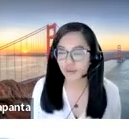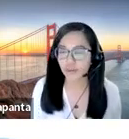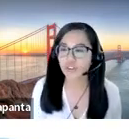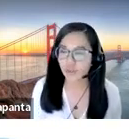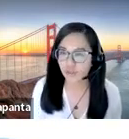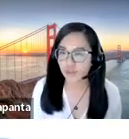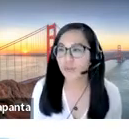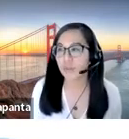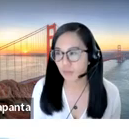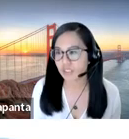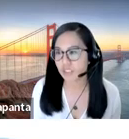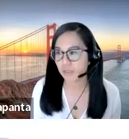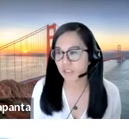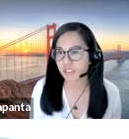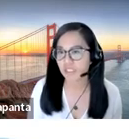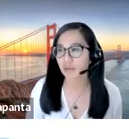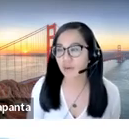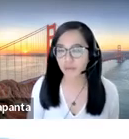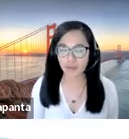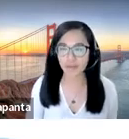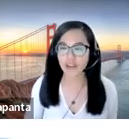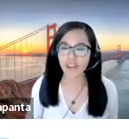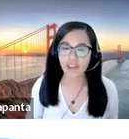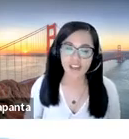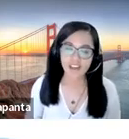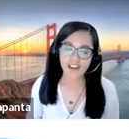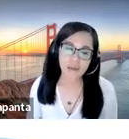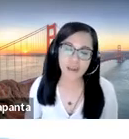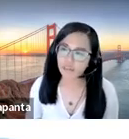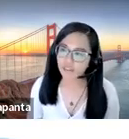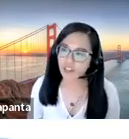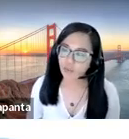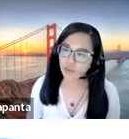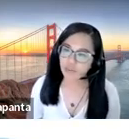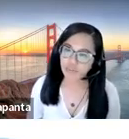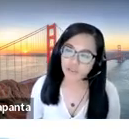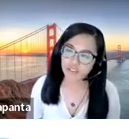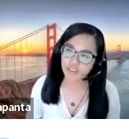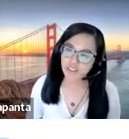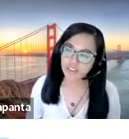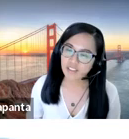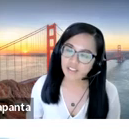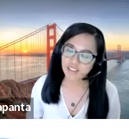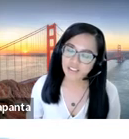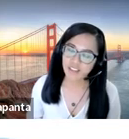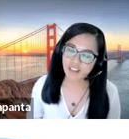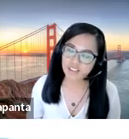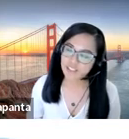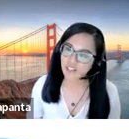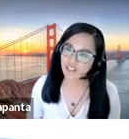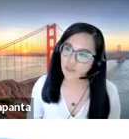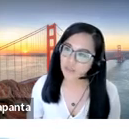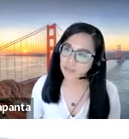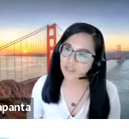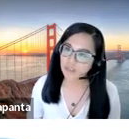in order to also help people with disabilities secure employment. And after that what we've focused on in the last